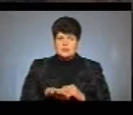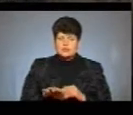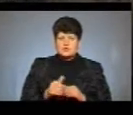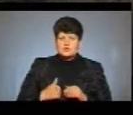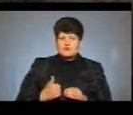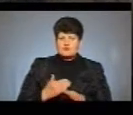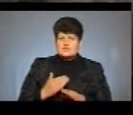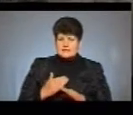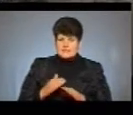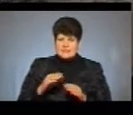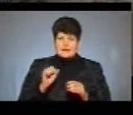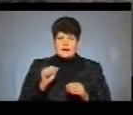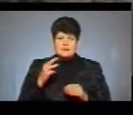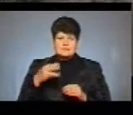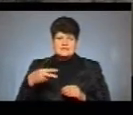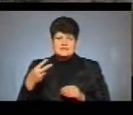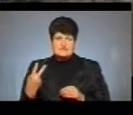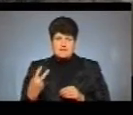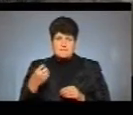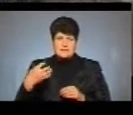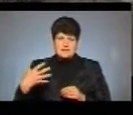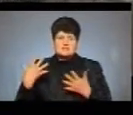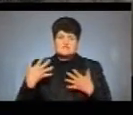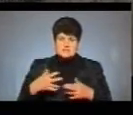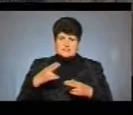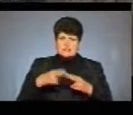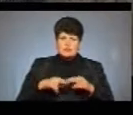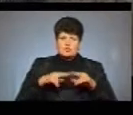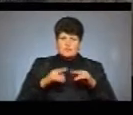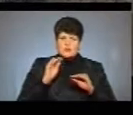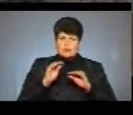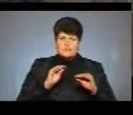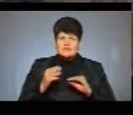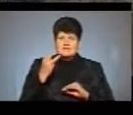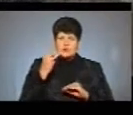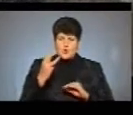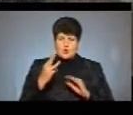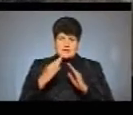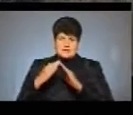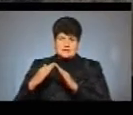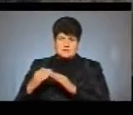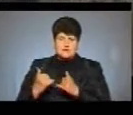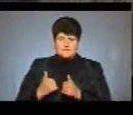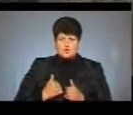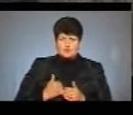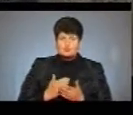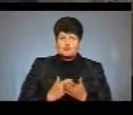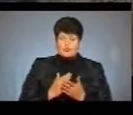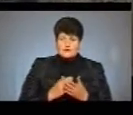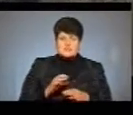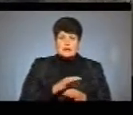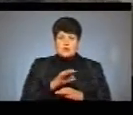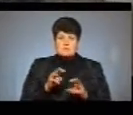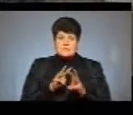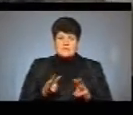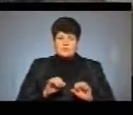військової частини А3215 вже завершили будівництво та облаштування 3 казарм для військовослужбовців. За проектом